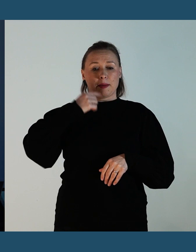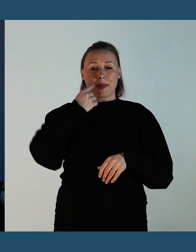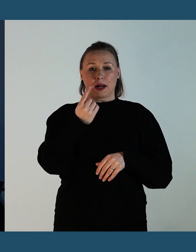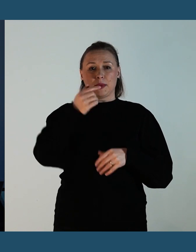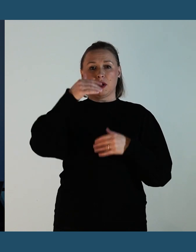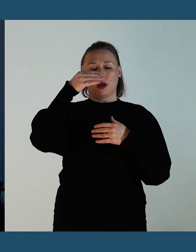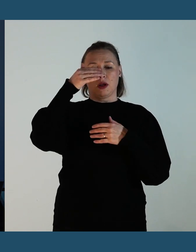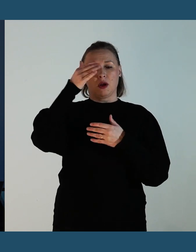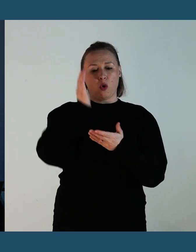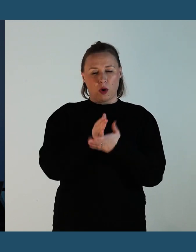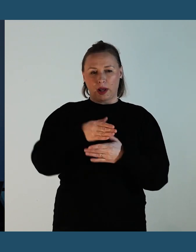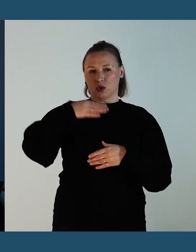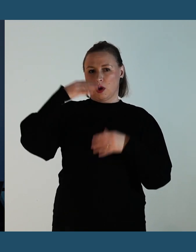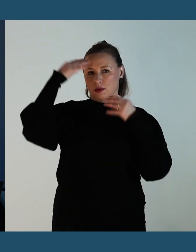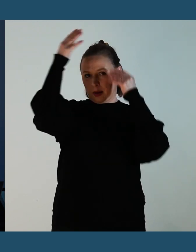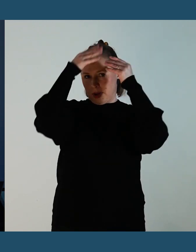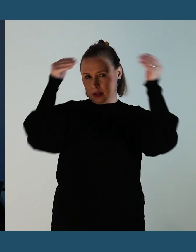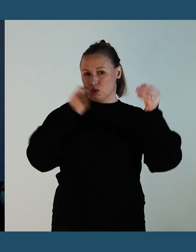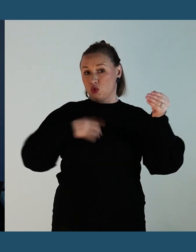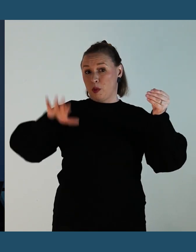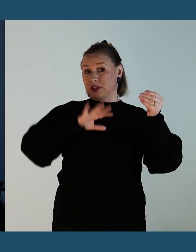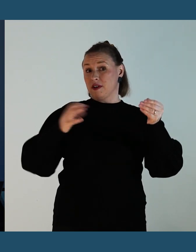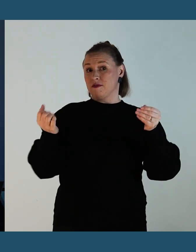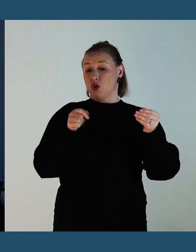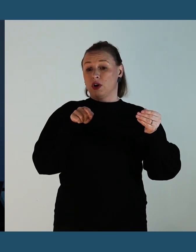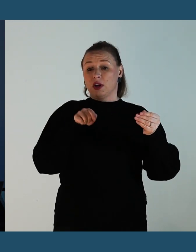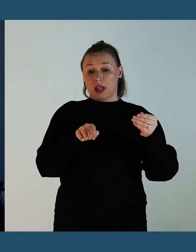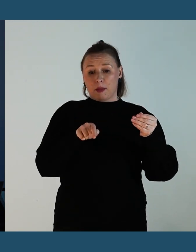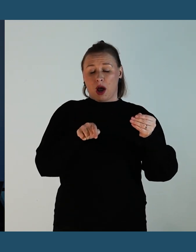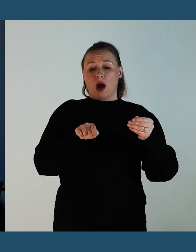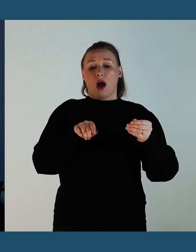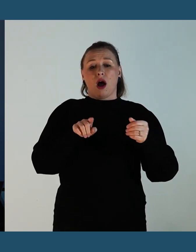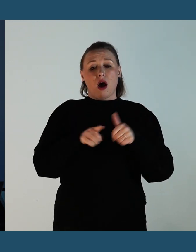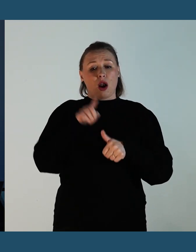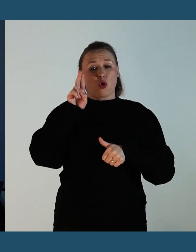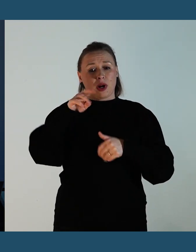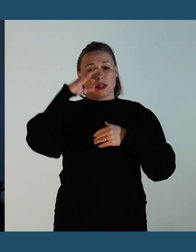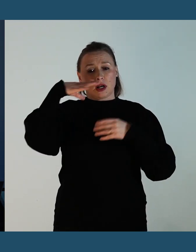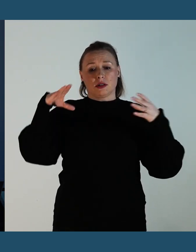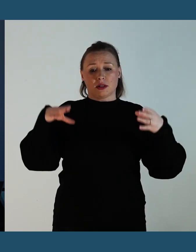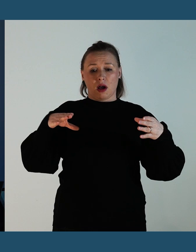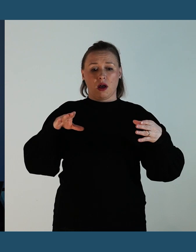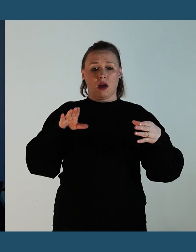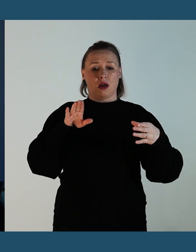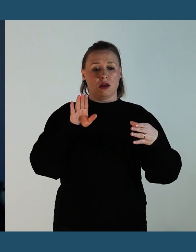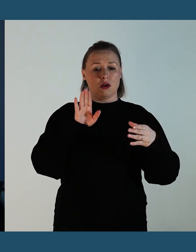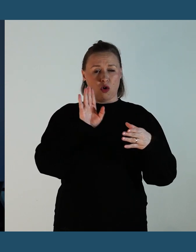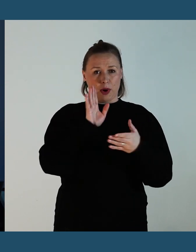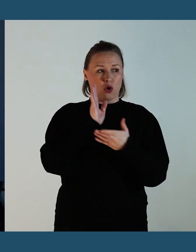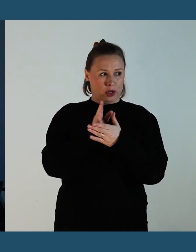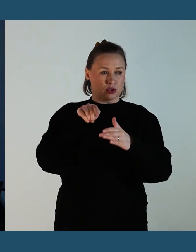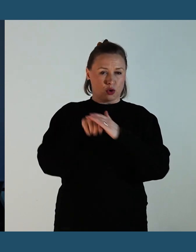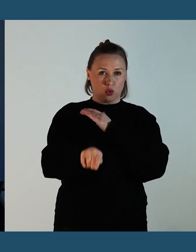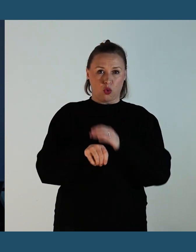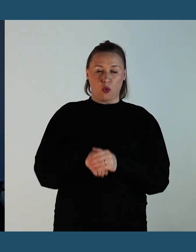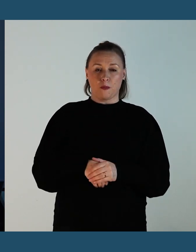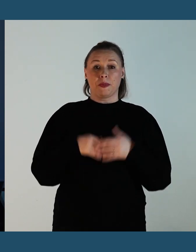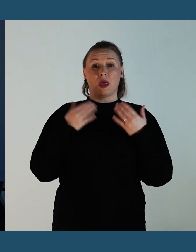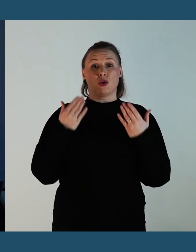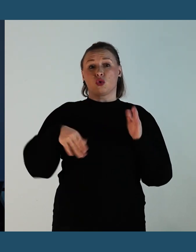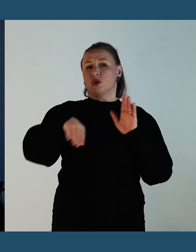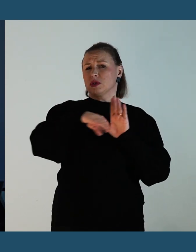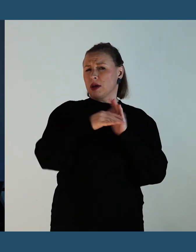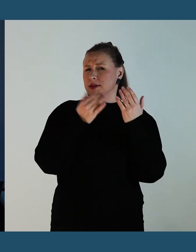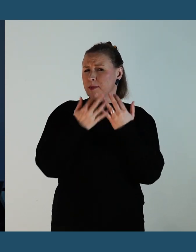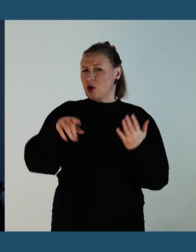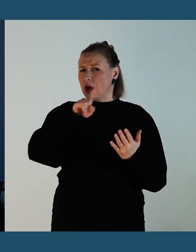Suomessa. Itsemääräämisoikeus on keskeinen osa alkuperäiskansa oikeuksia. Nykyisessä saamelaiskäräjälaissa on useita ongelmia,